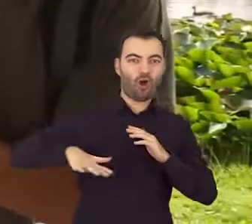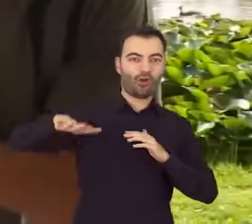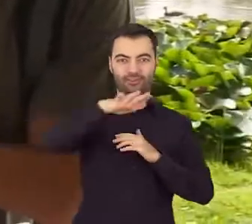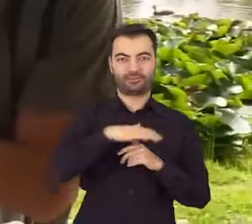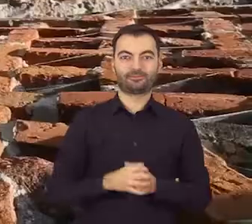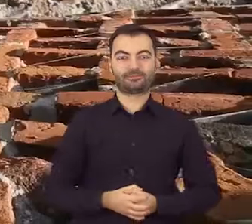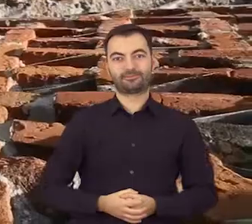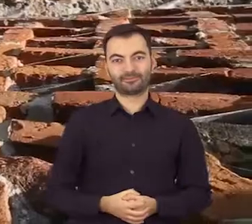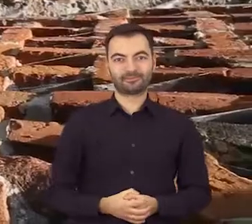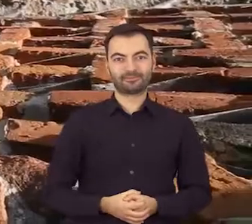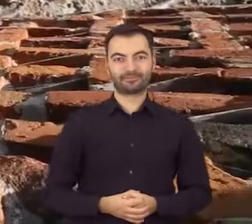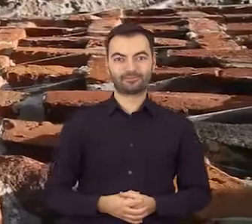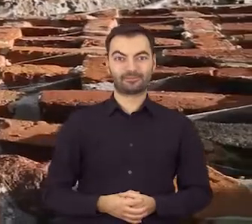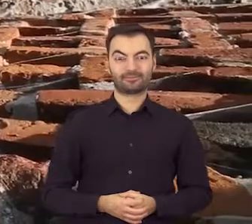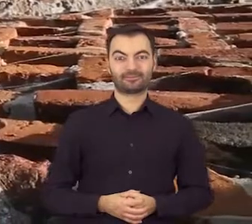wokół tej rezydencji.